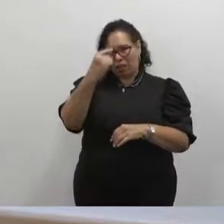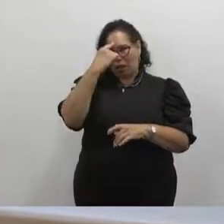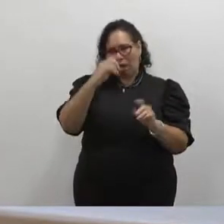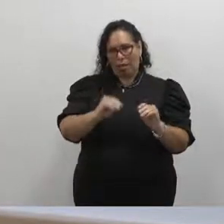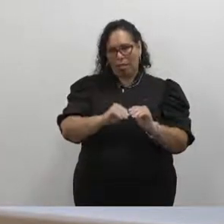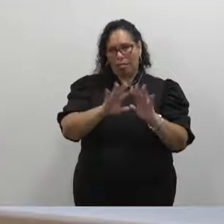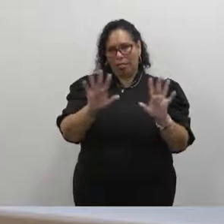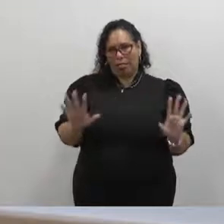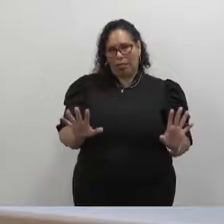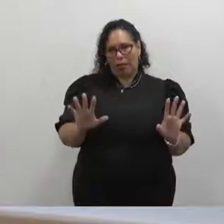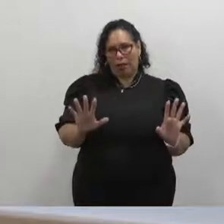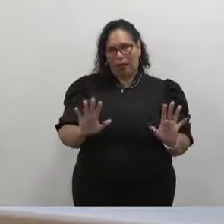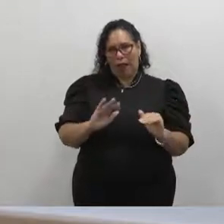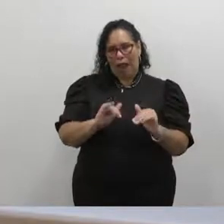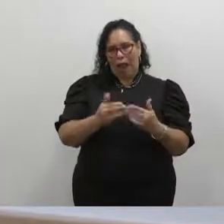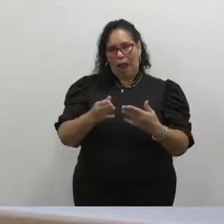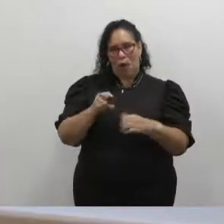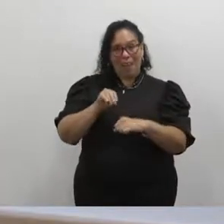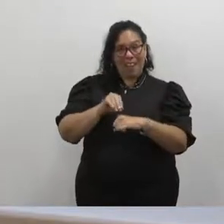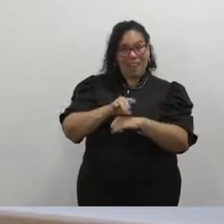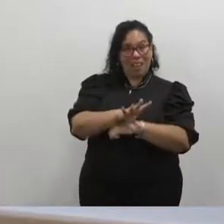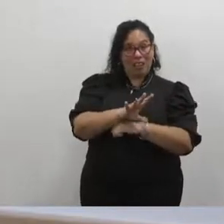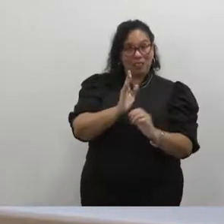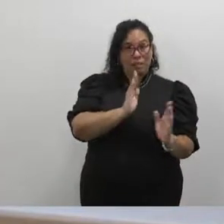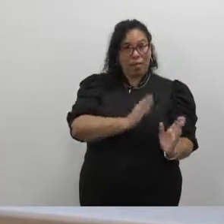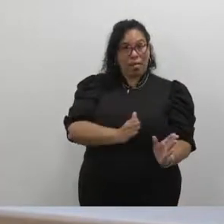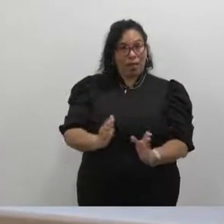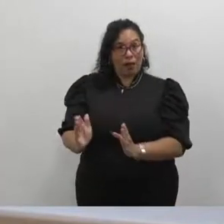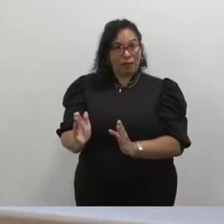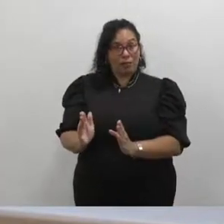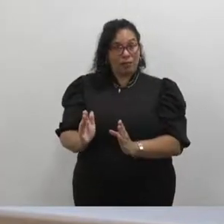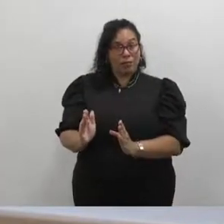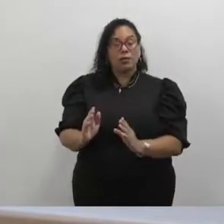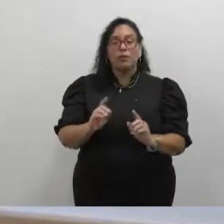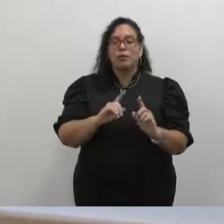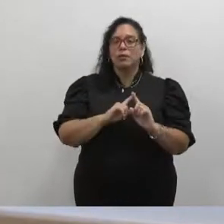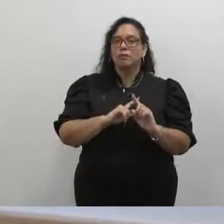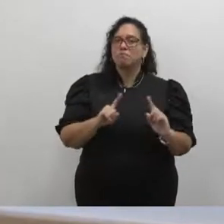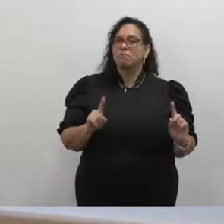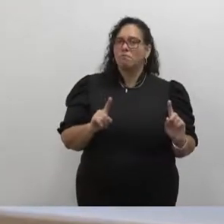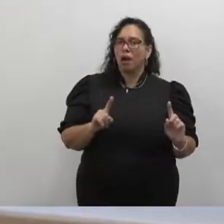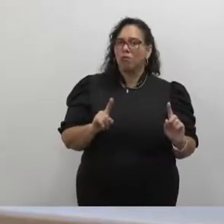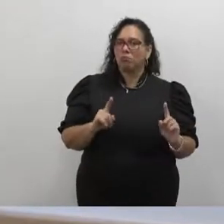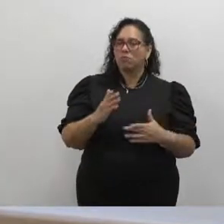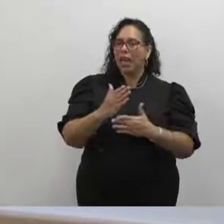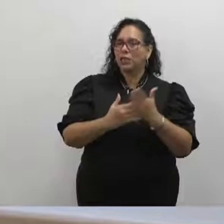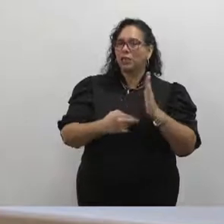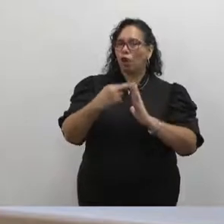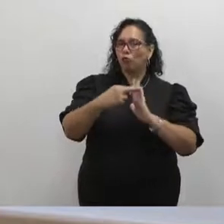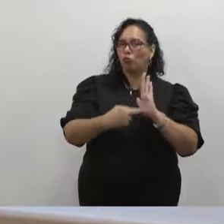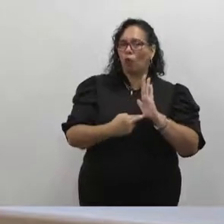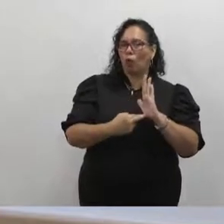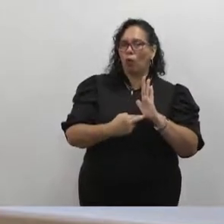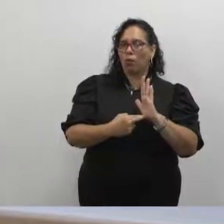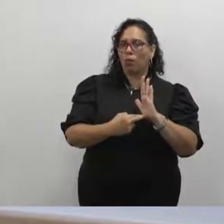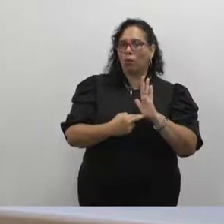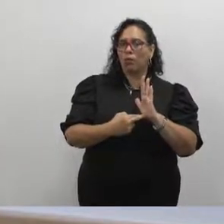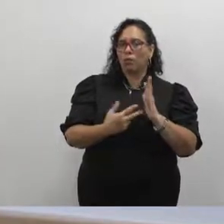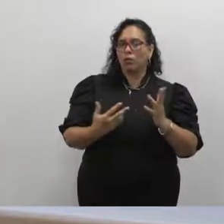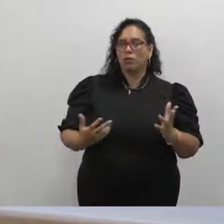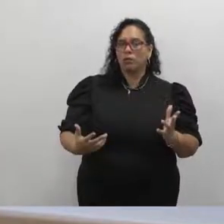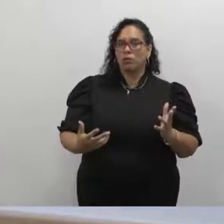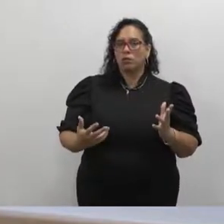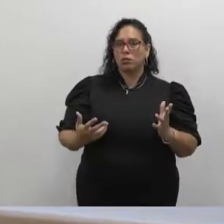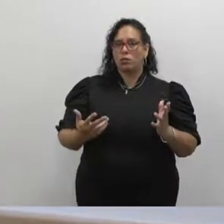bị lệch cái bậc khi mà đăng tha thời ta dương mày khi mà toàn ban cất cứu cho ba lo tê cho khi mà cất khơi tha tha miền tu này thì class sa đạ sầm